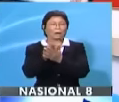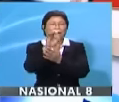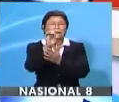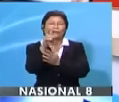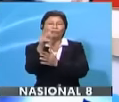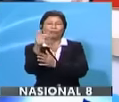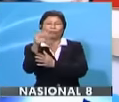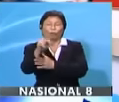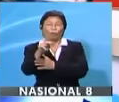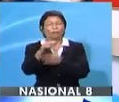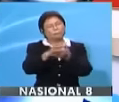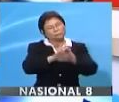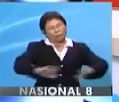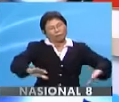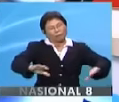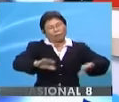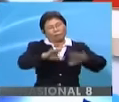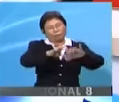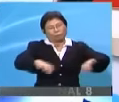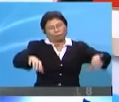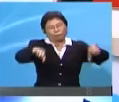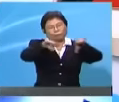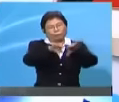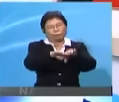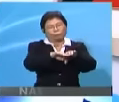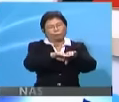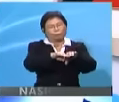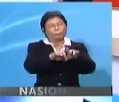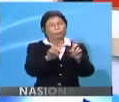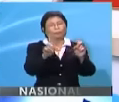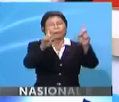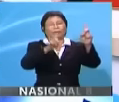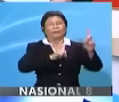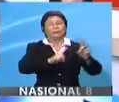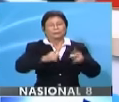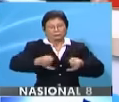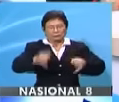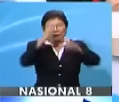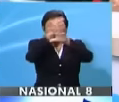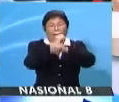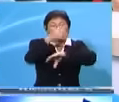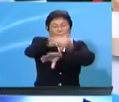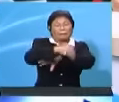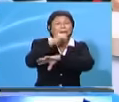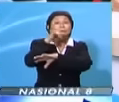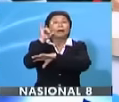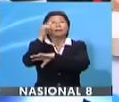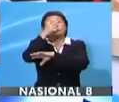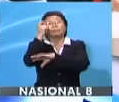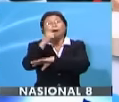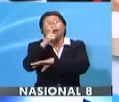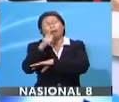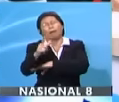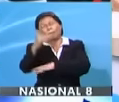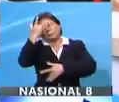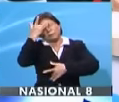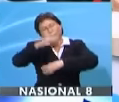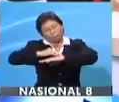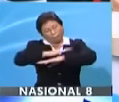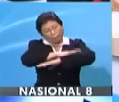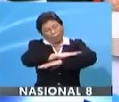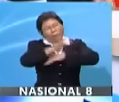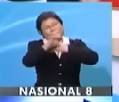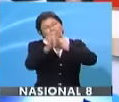Abdullah, selamat dikebumikan di Tanah Perkuburan Islam Jalan Ampang. Alayraham meninggal dunia malam tadi selepas lama mengidap kanser